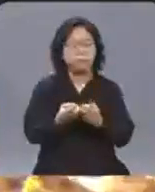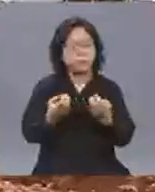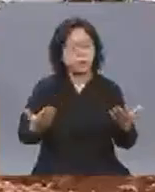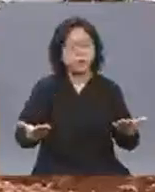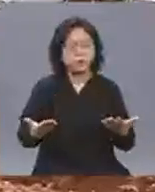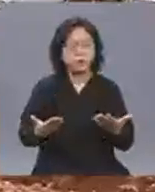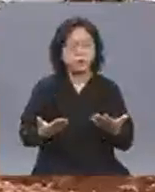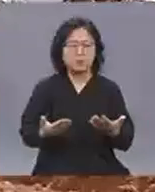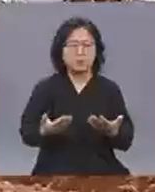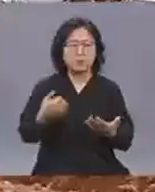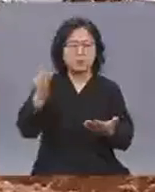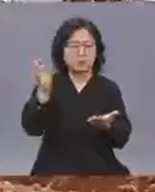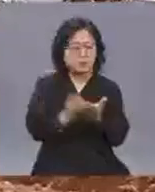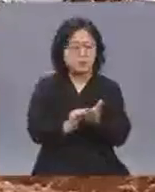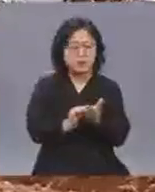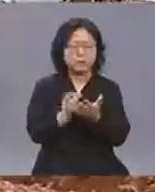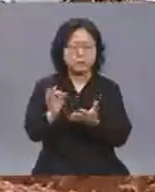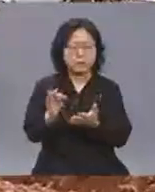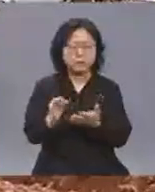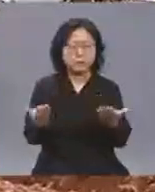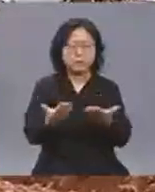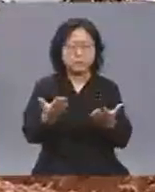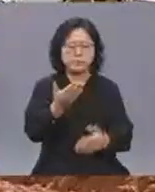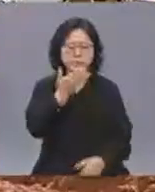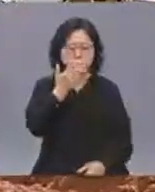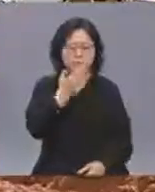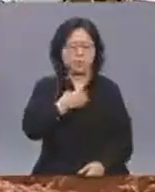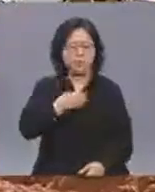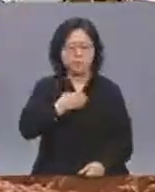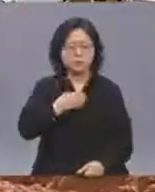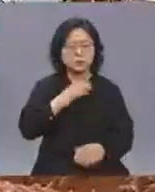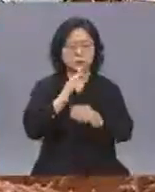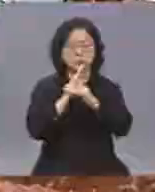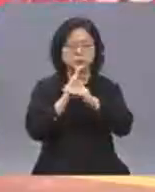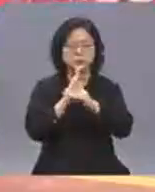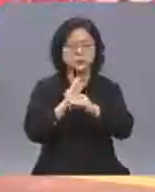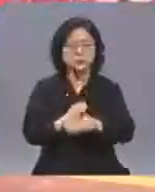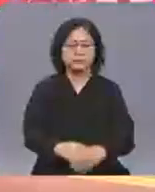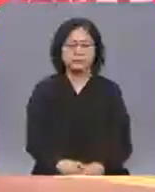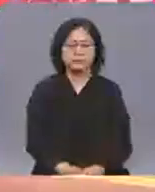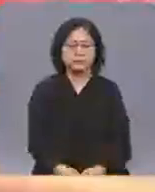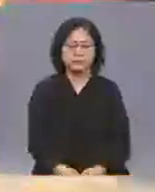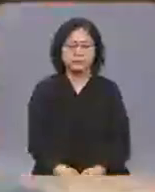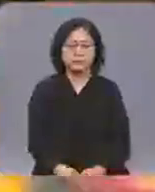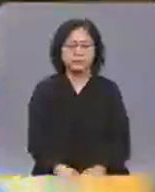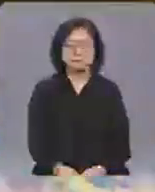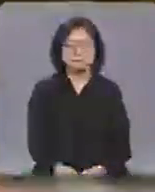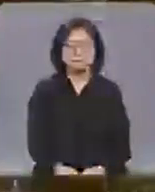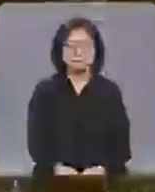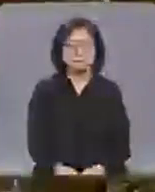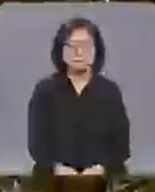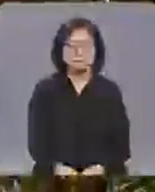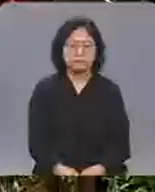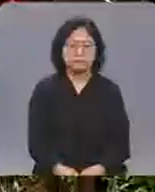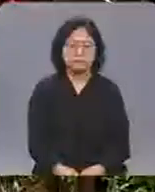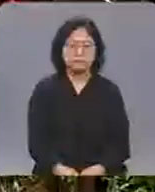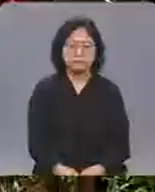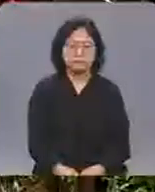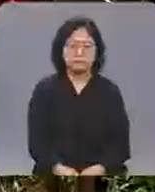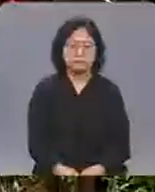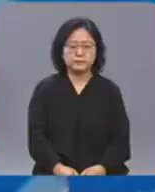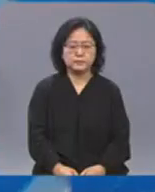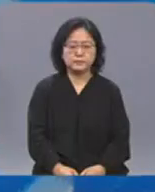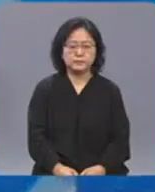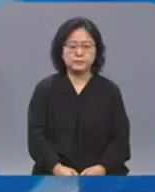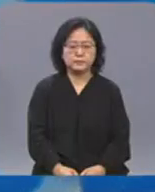겨자 먹기로 폭락한 임금을 받고 일할 수밖에 없다는 우려도 나오고 있습니다 KBS 뉴스 손주스입니다